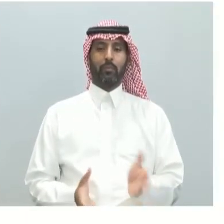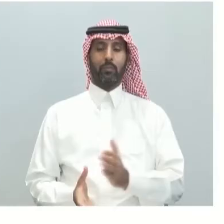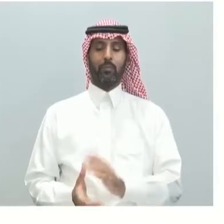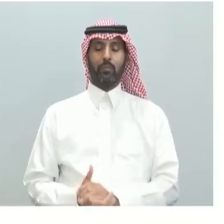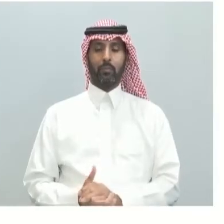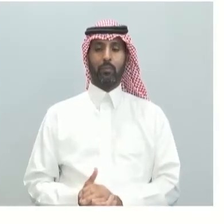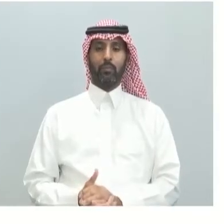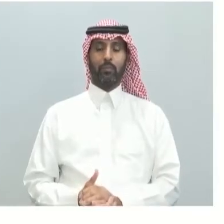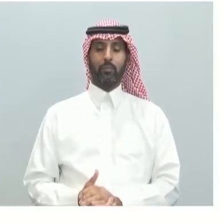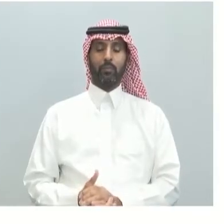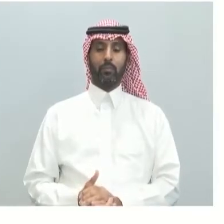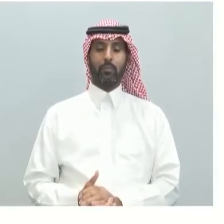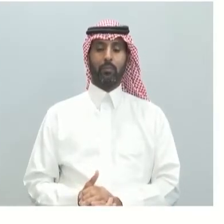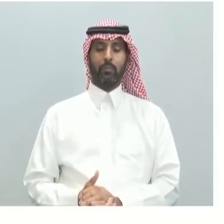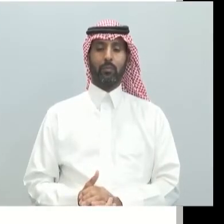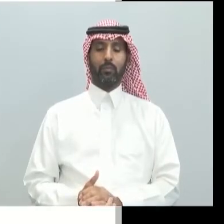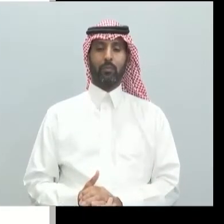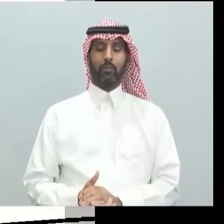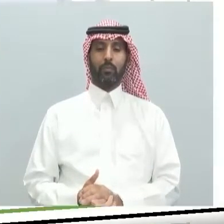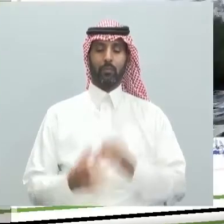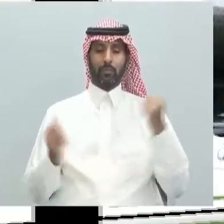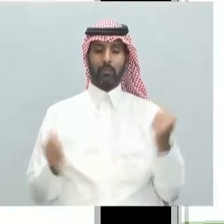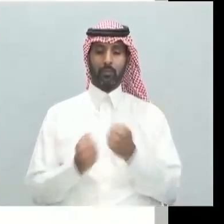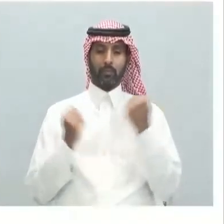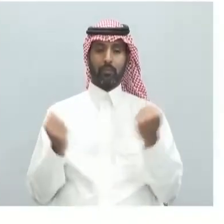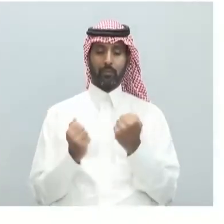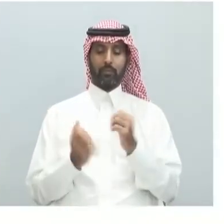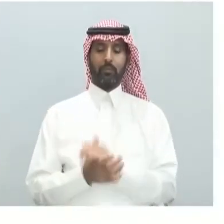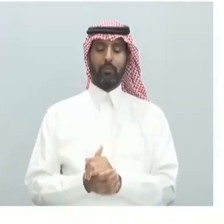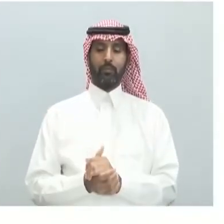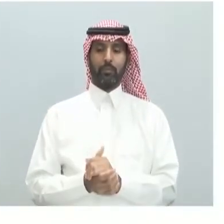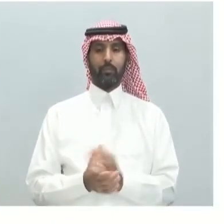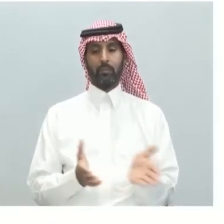انتقل معكم ايضا الى تدريب جديد